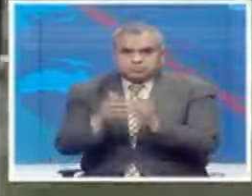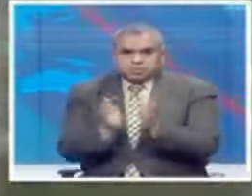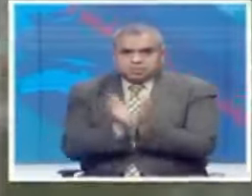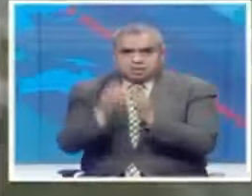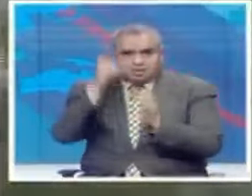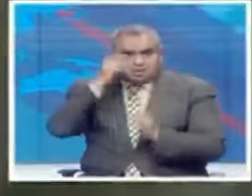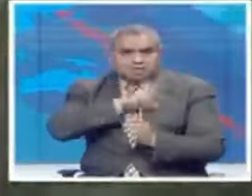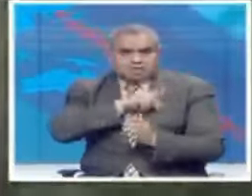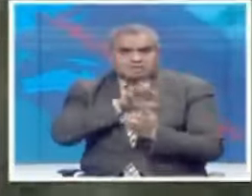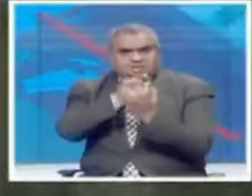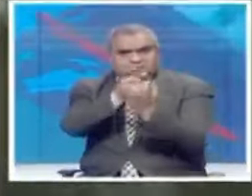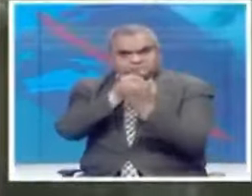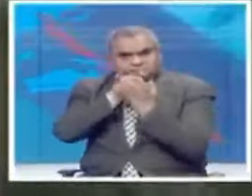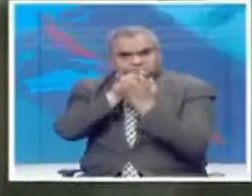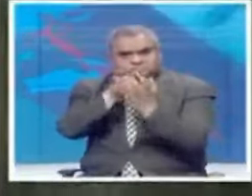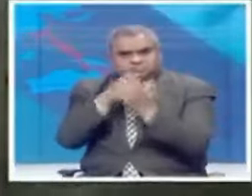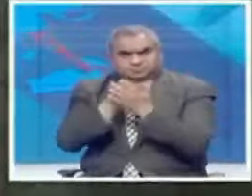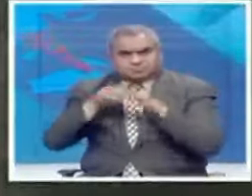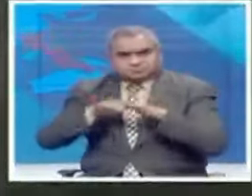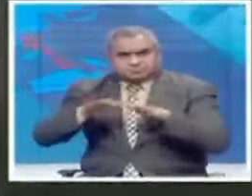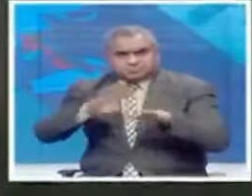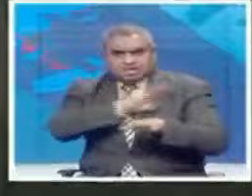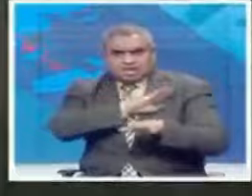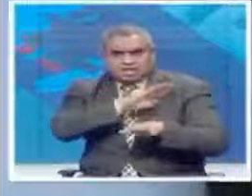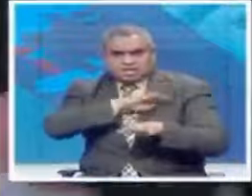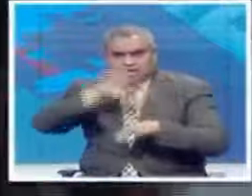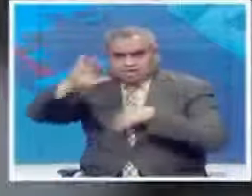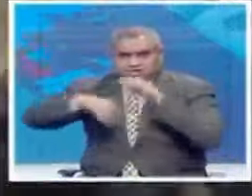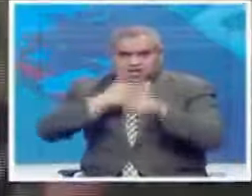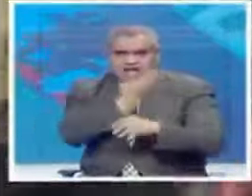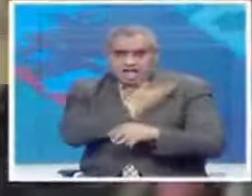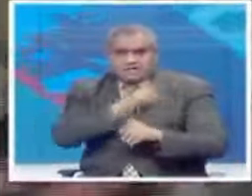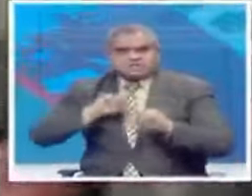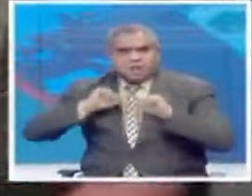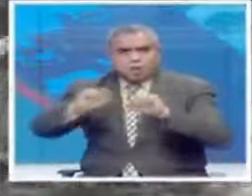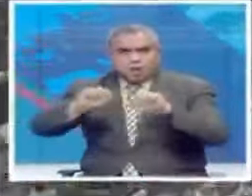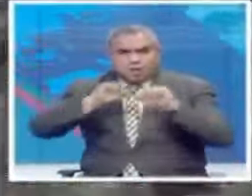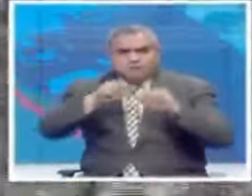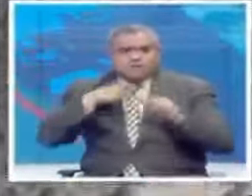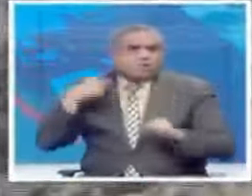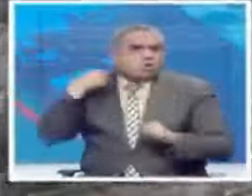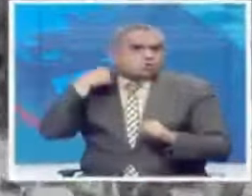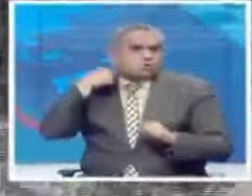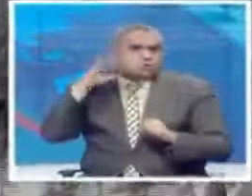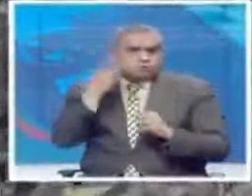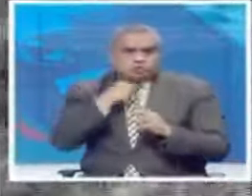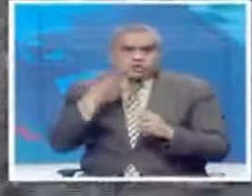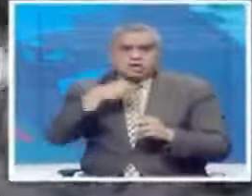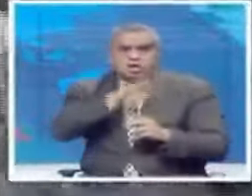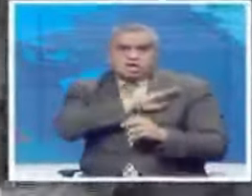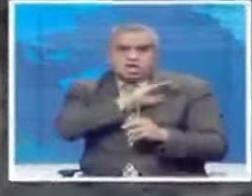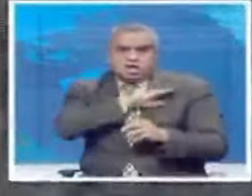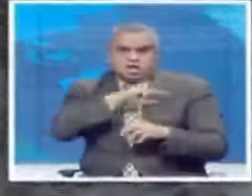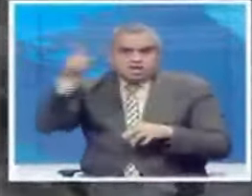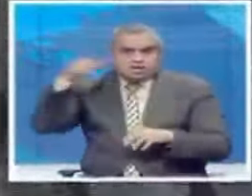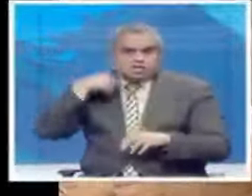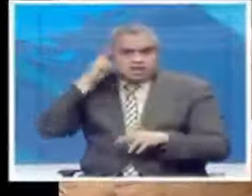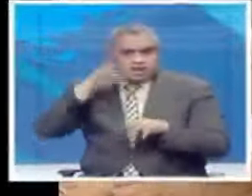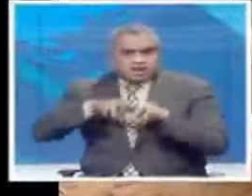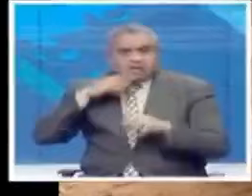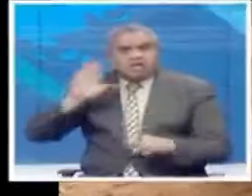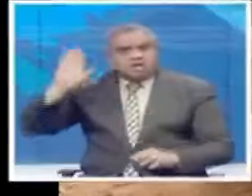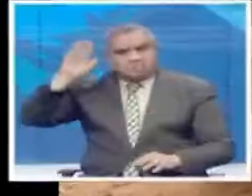الفصائل الفلسطينية تتصدى لمحاولات توغل الاحتلال في محاور غزة وتكبده خسائر، وقوات الاحتلال تعترف